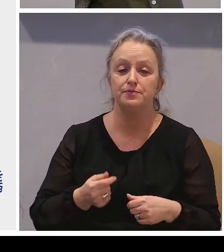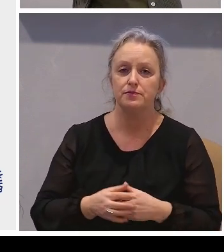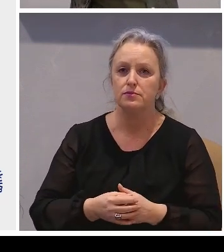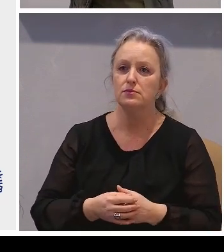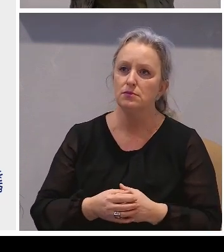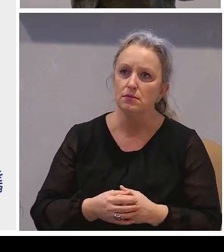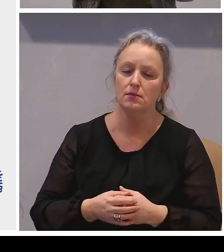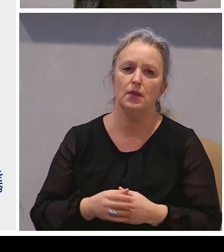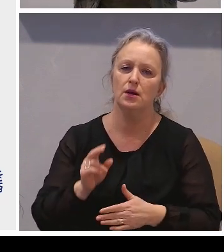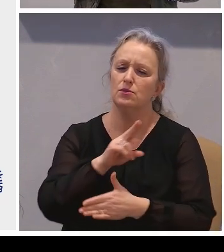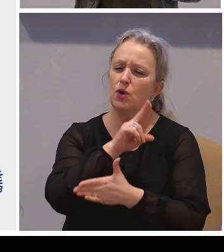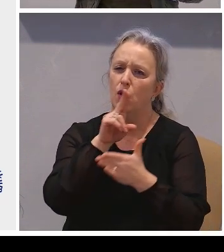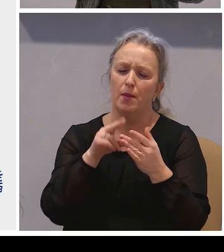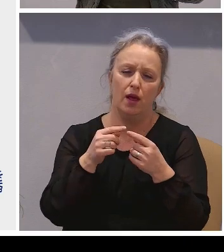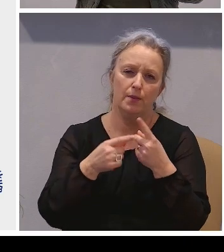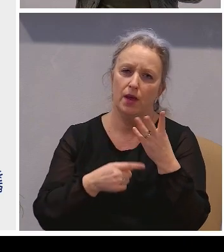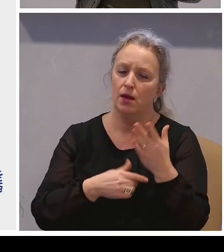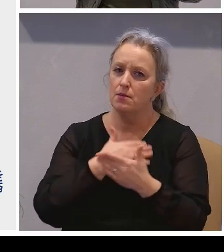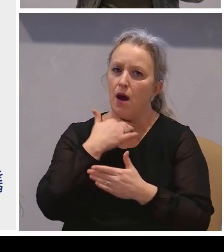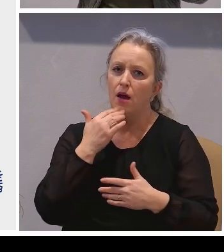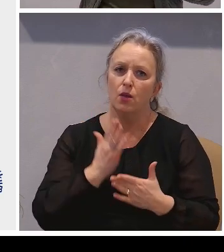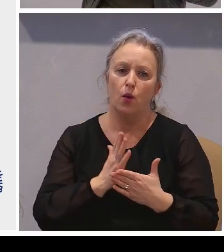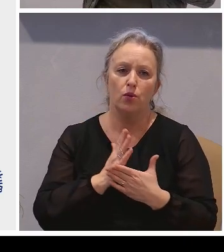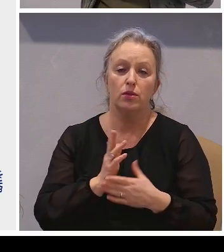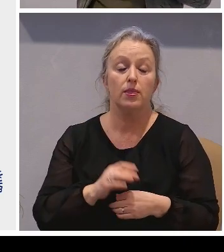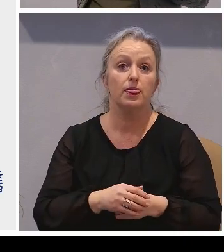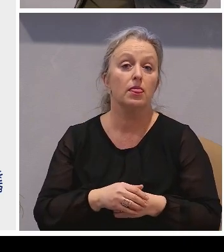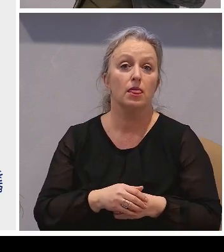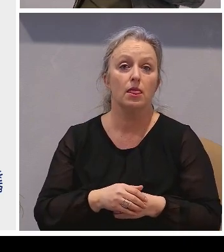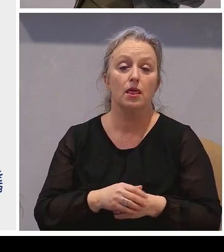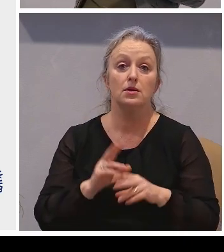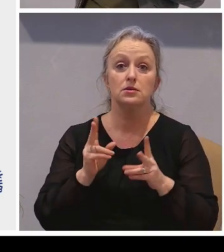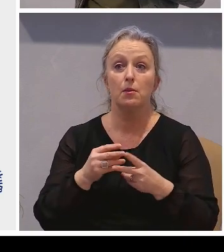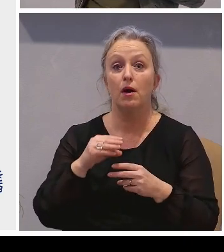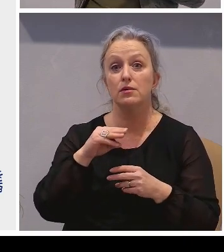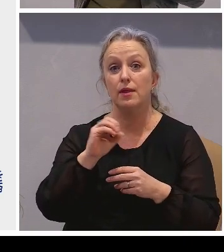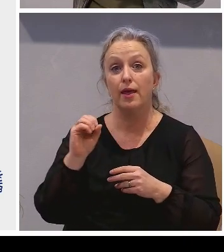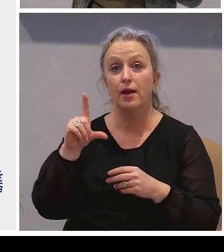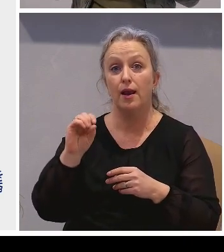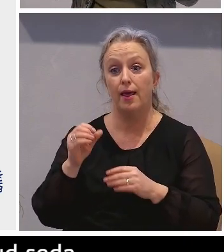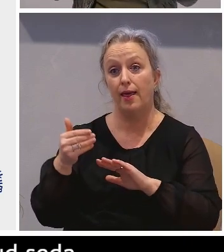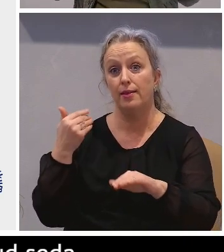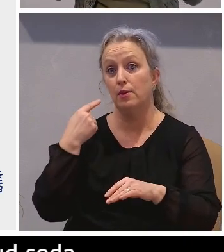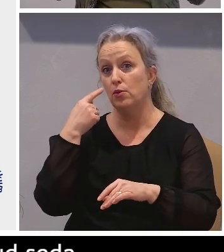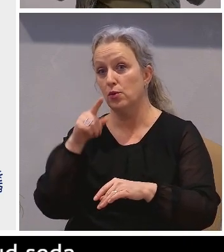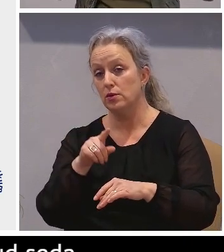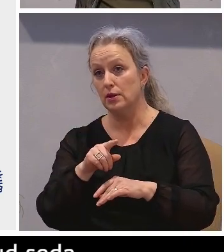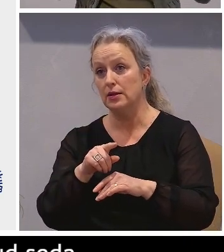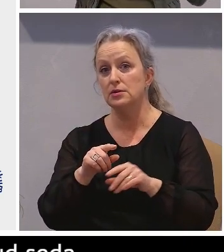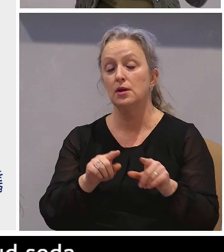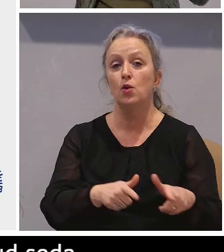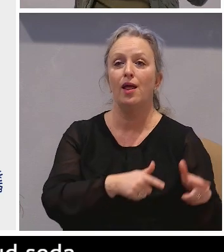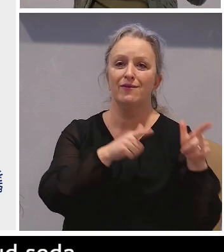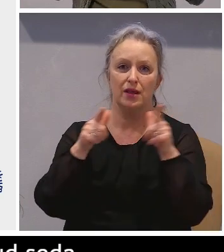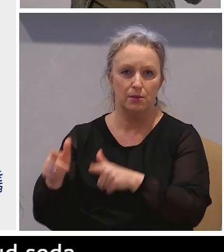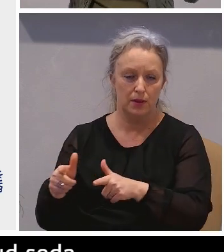this, neid väljakutseid and on palju, ultimately I did not succeed. nagu Teele enne mainis, et see So the üleviimine, challenges are inglise keeles many. on Like